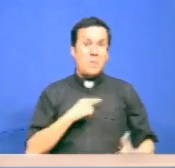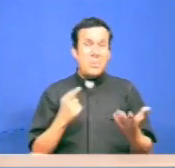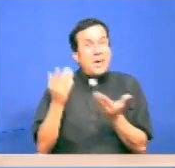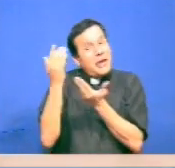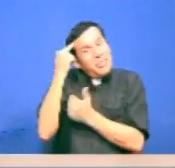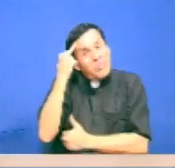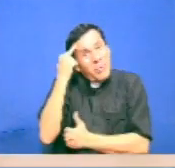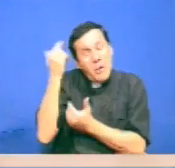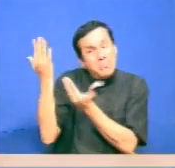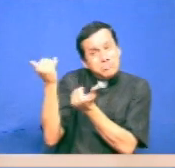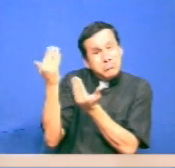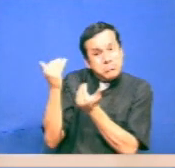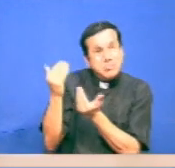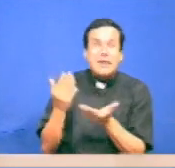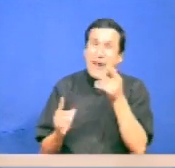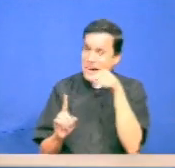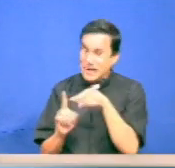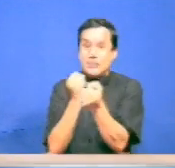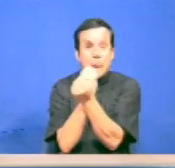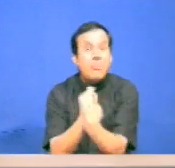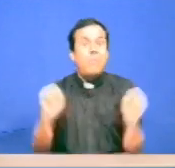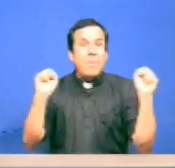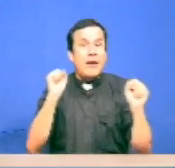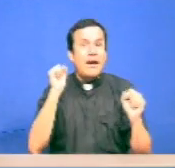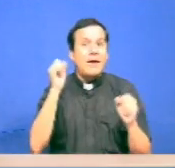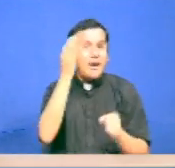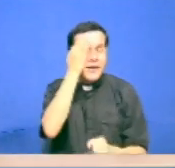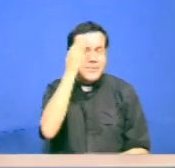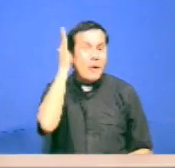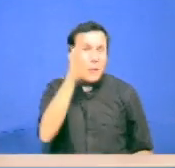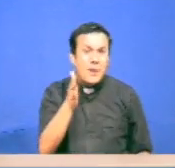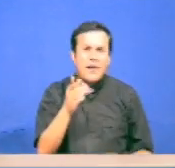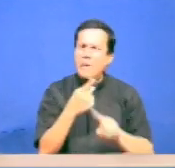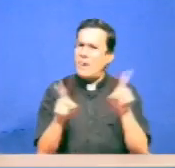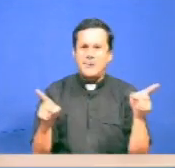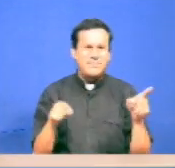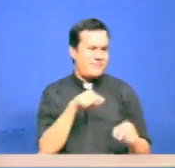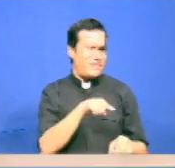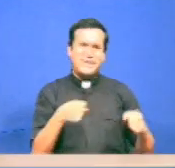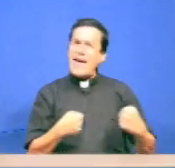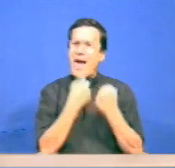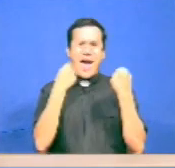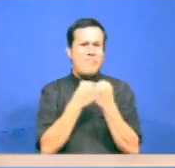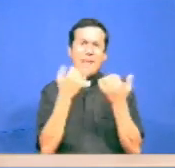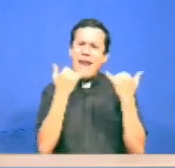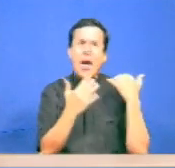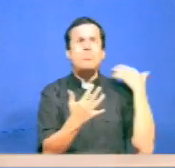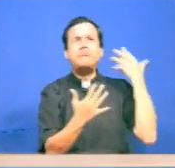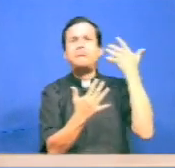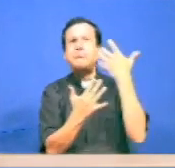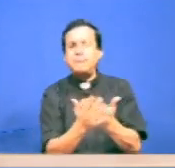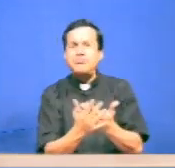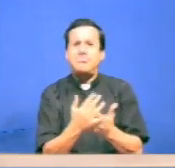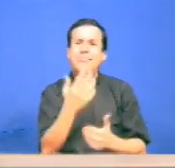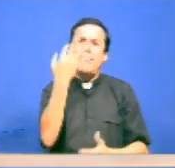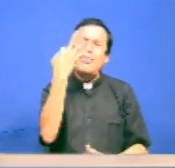kuwa ni yeye atakayekomboa Israeli. Lakini juu ya hayo yote, leo ni siku ya tatu tangu mambo